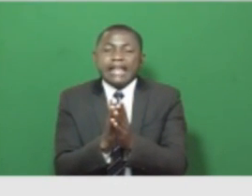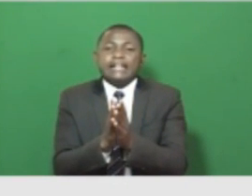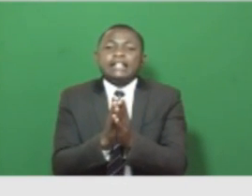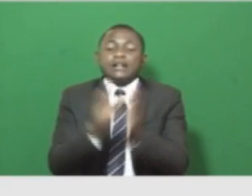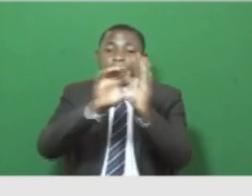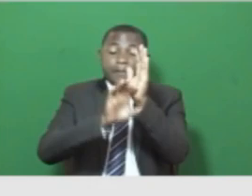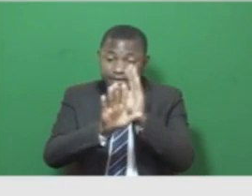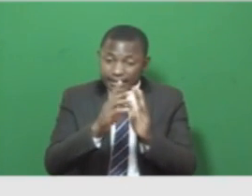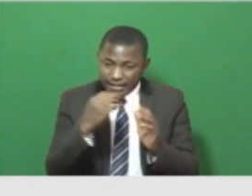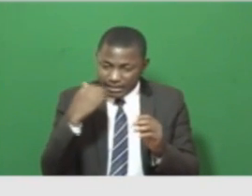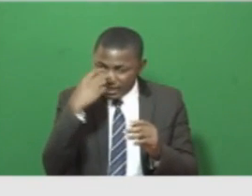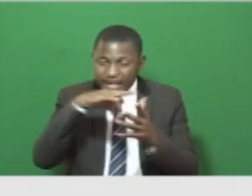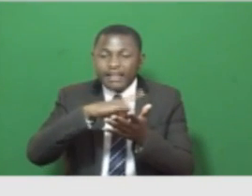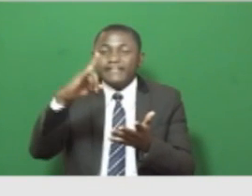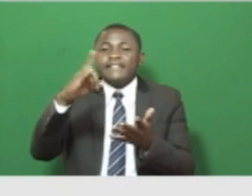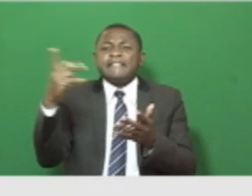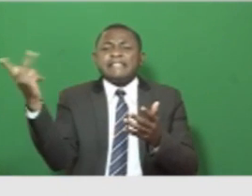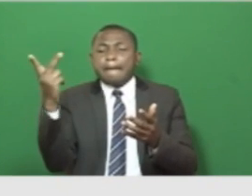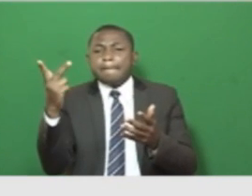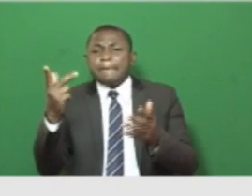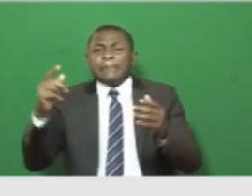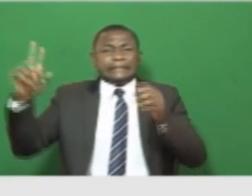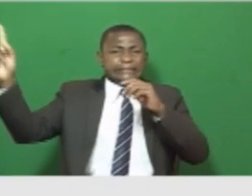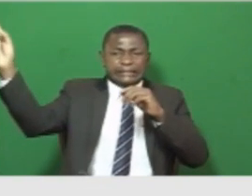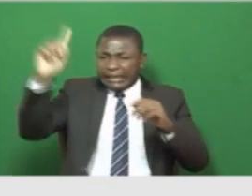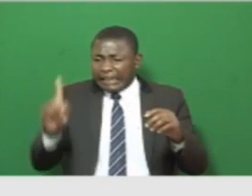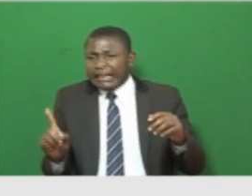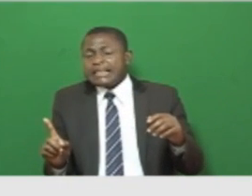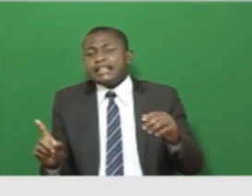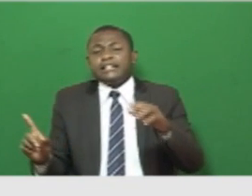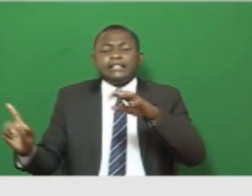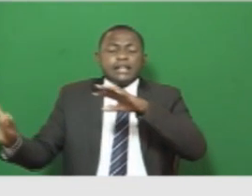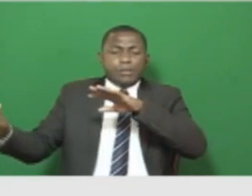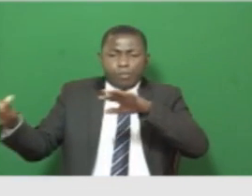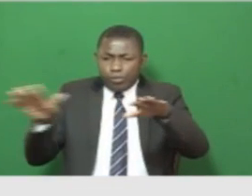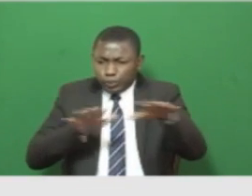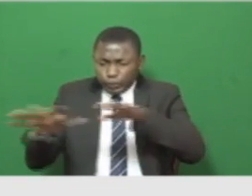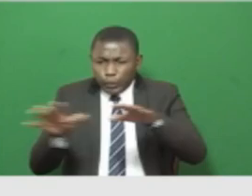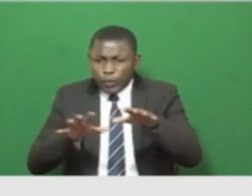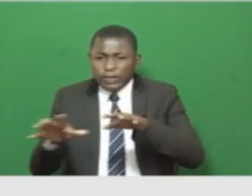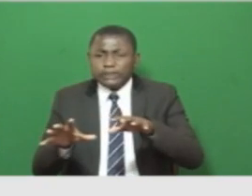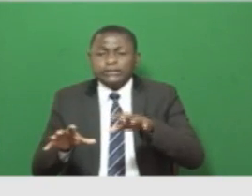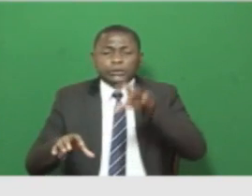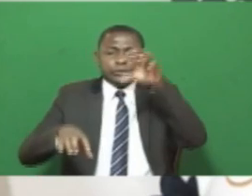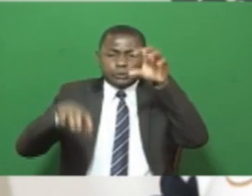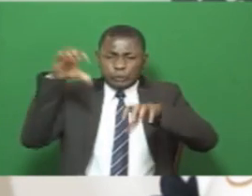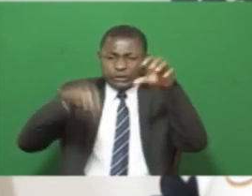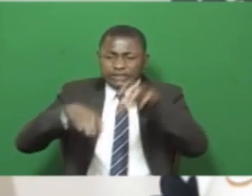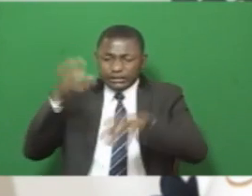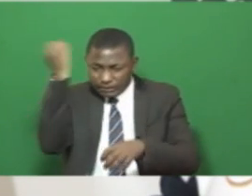kawapo meni, ne manzwi, ne kutimira, ne kudenge neka kwenyika, ne chimvurama wechukuru.